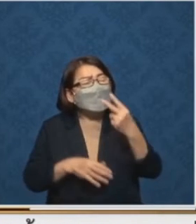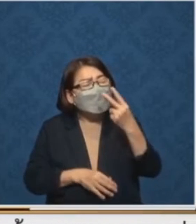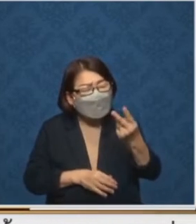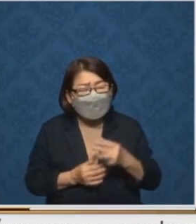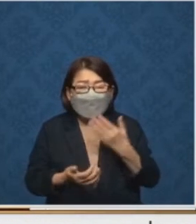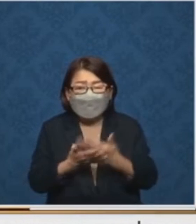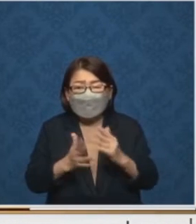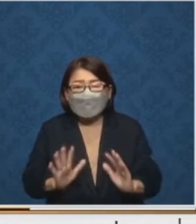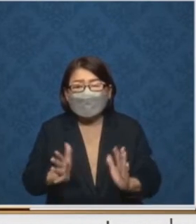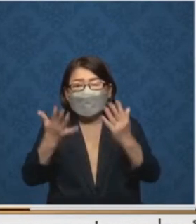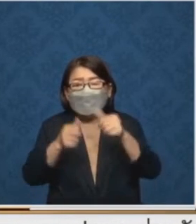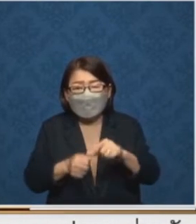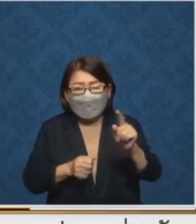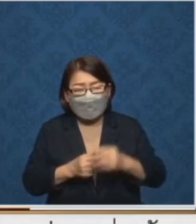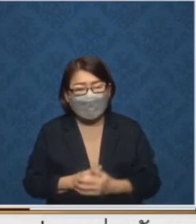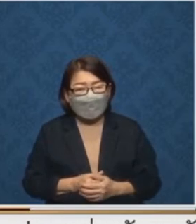รุ่นแรง